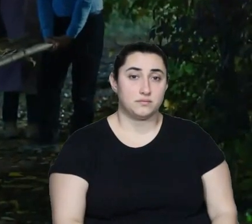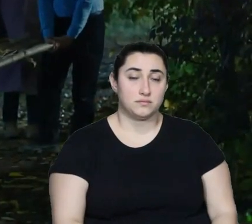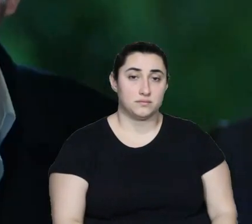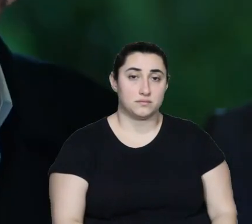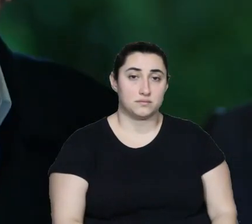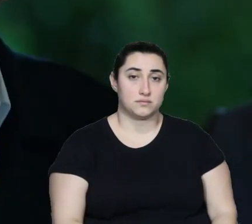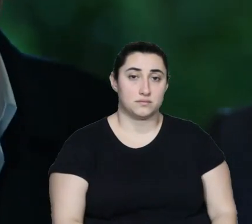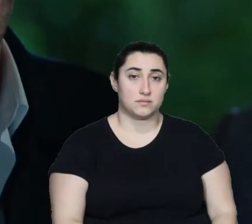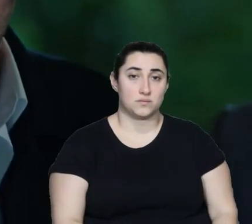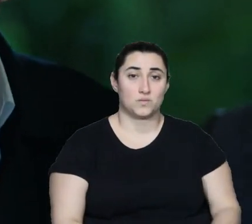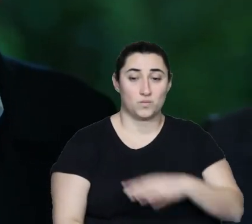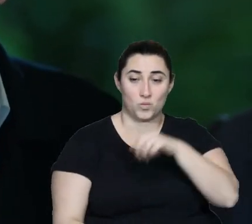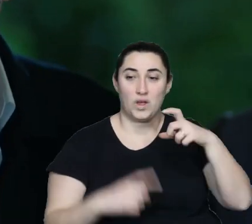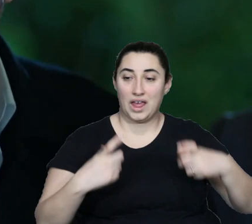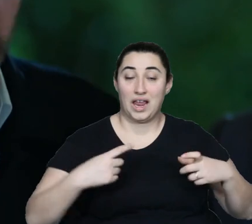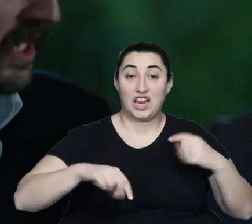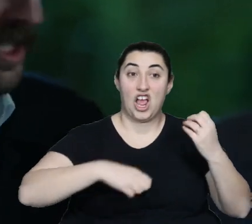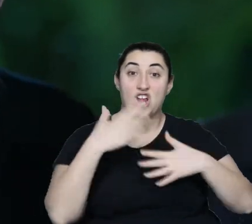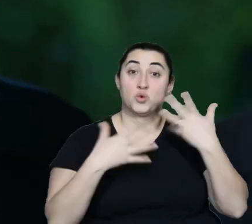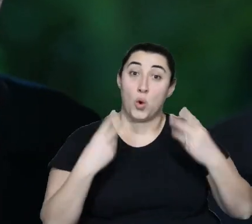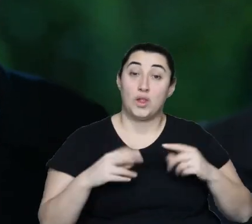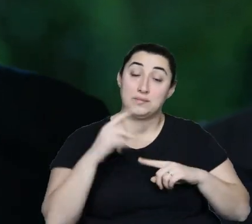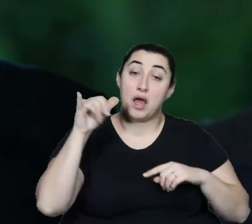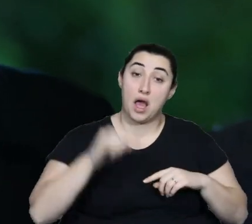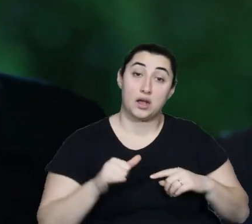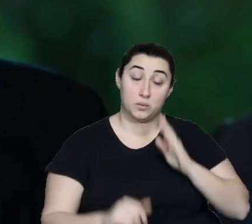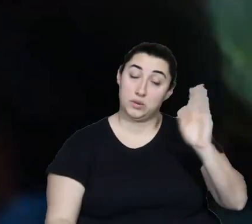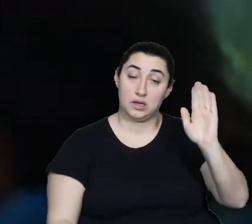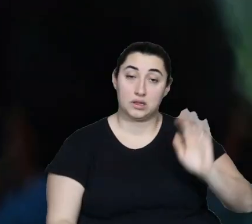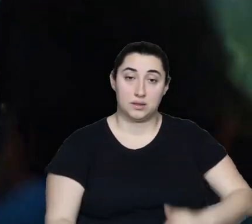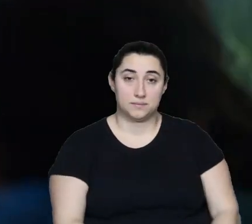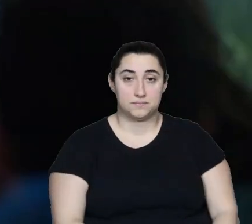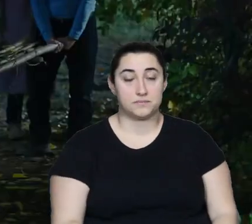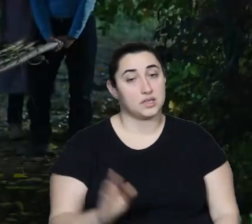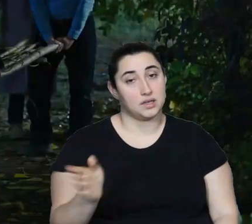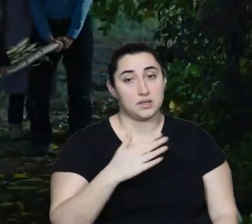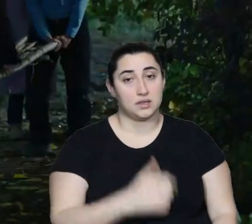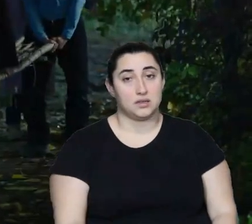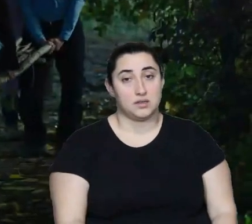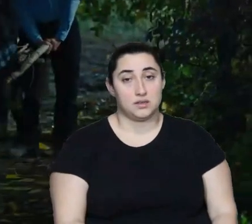Serengeti düzlüklerinde işler karışıyor şekli. İsmail haklı, şuradan gidelim. Hadi. Hadi.